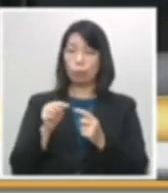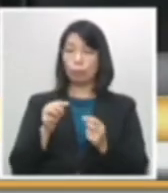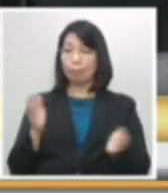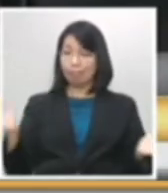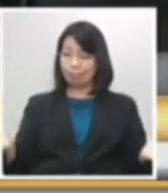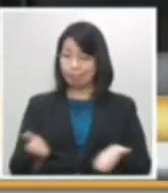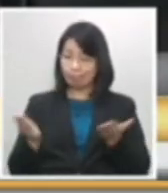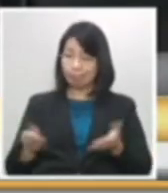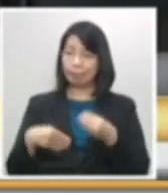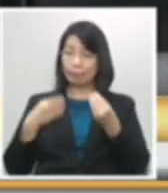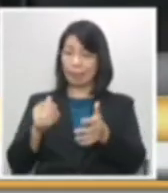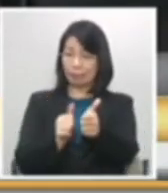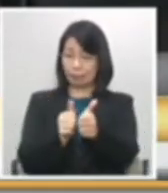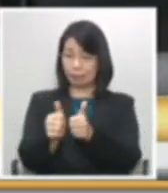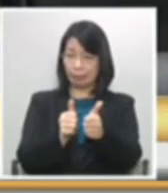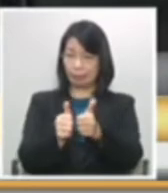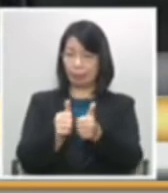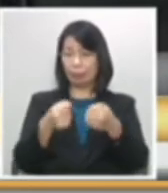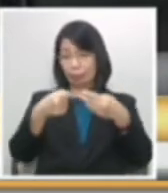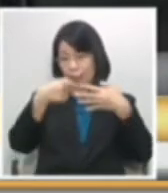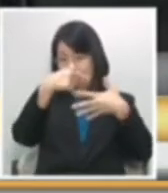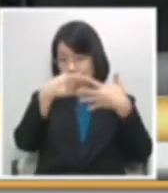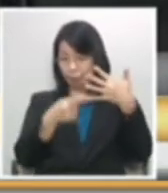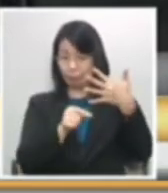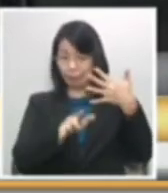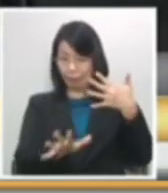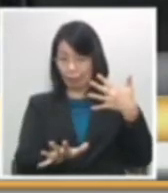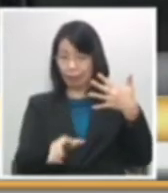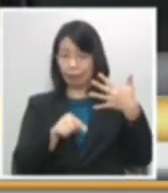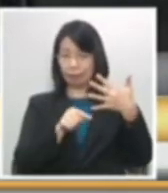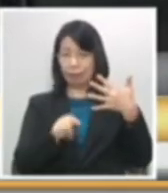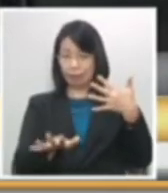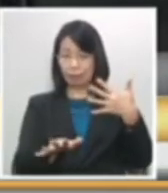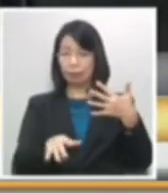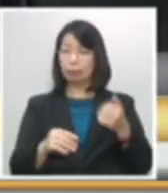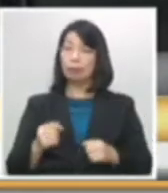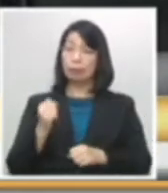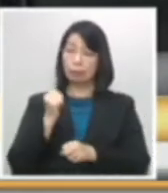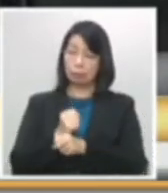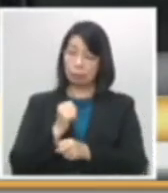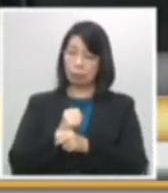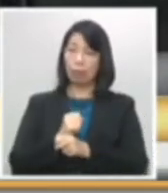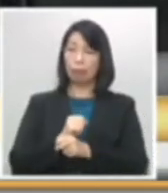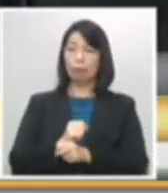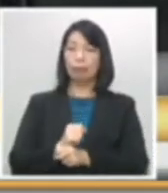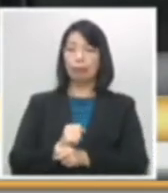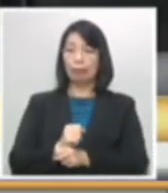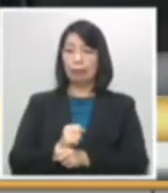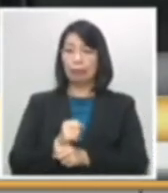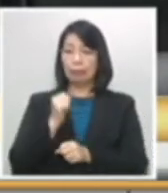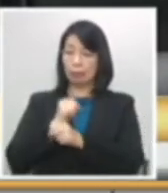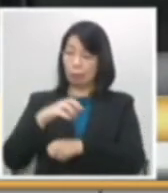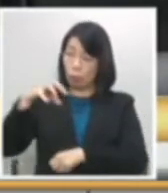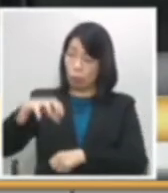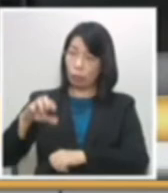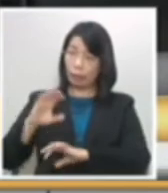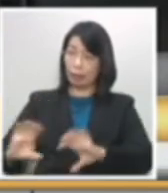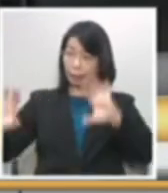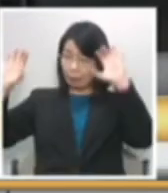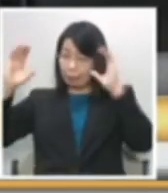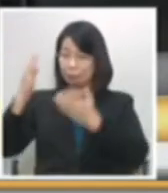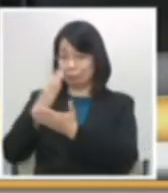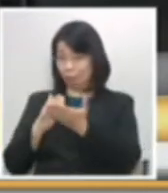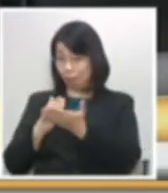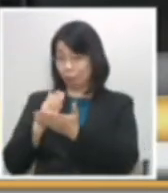5การพัฒนาผู้ประกอบการและวิสาหกิจขนาดกลางและขนาดย่อมมีการปรับฐานจากงบประมา